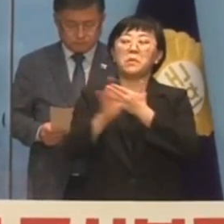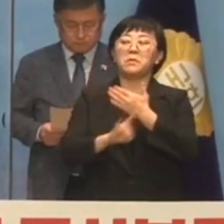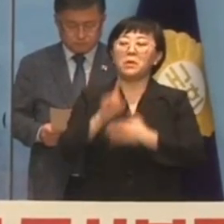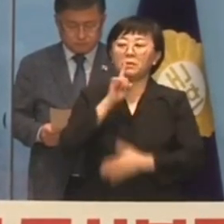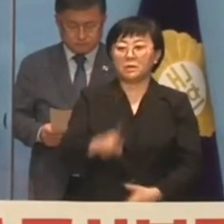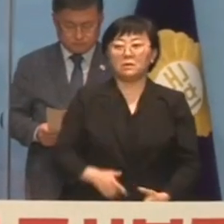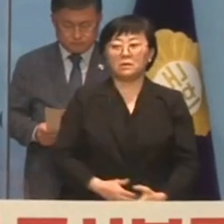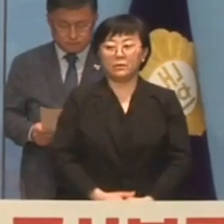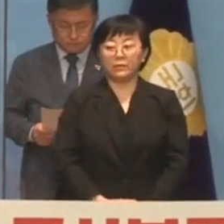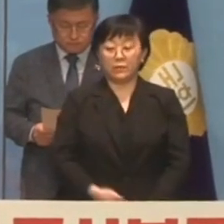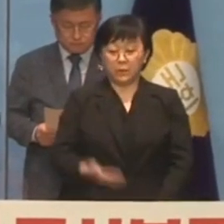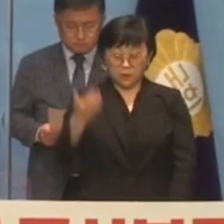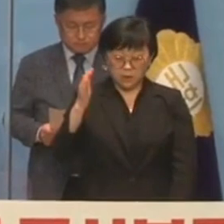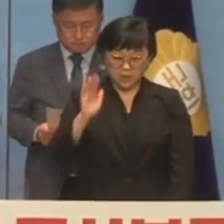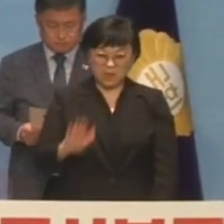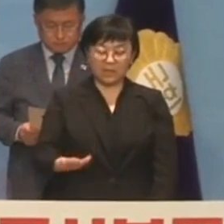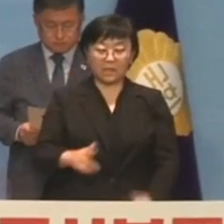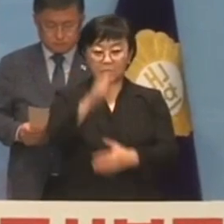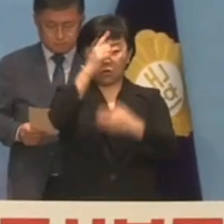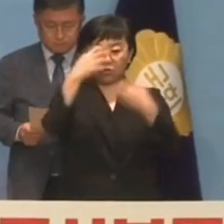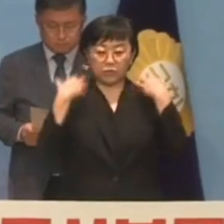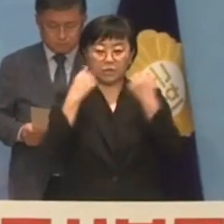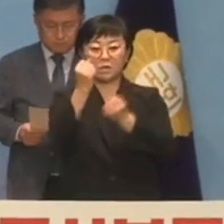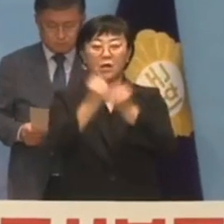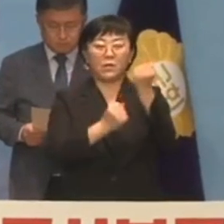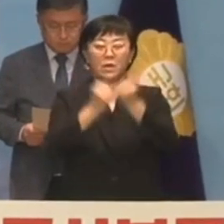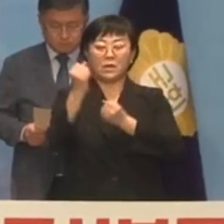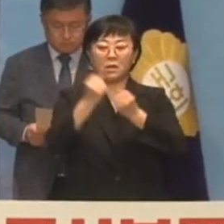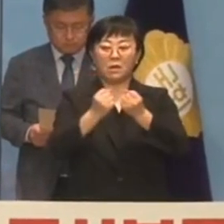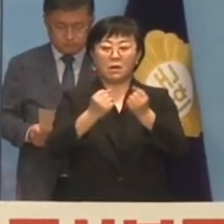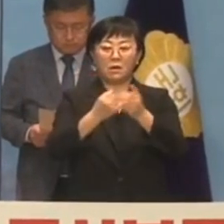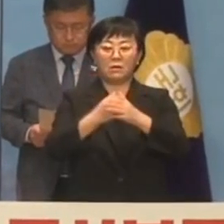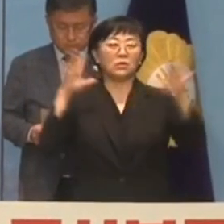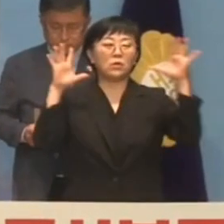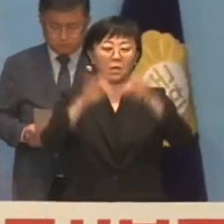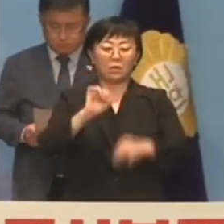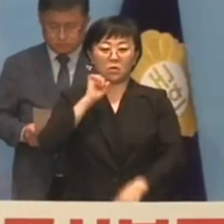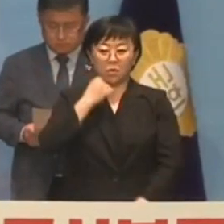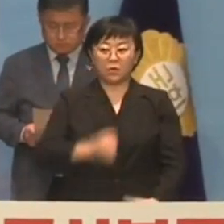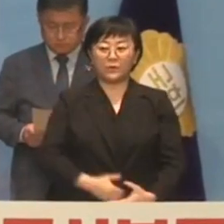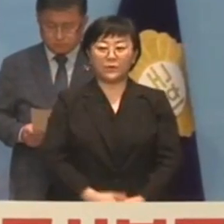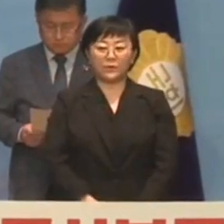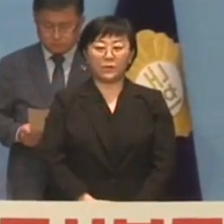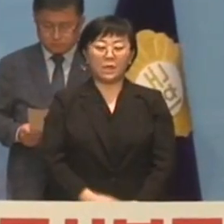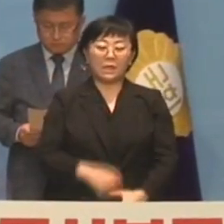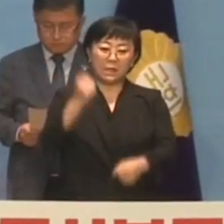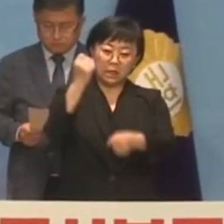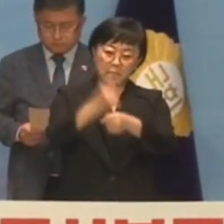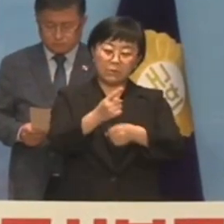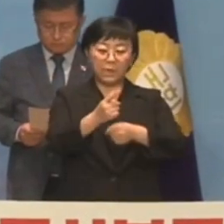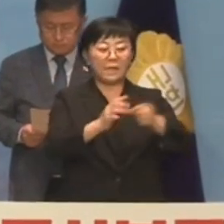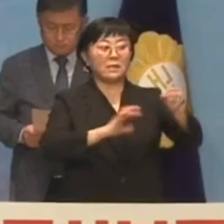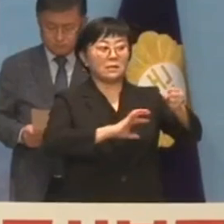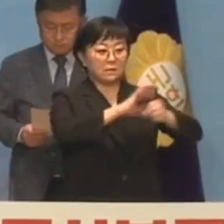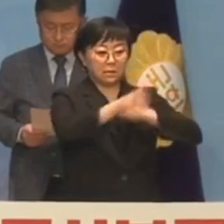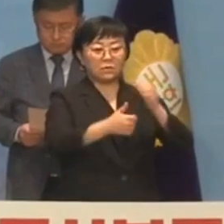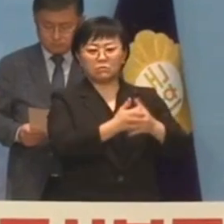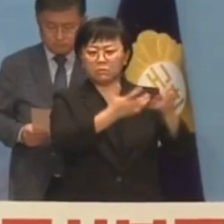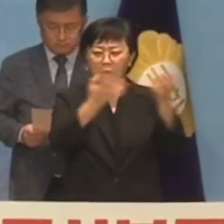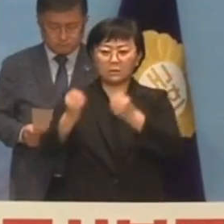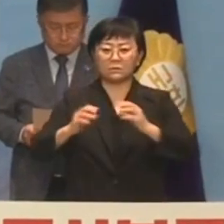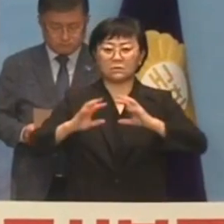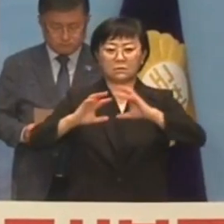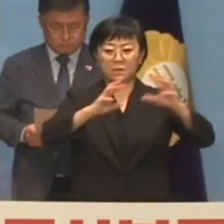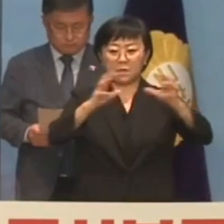밝혔다. 하지만 정부의 설명에 쉽사리 동의하기 어렵다. 이미 세계적으로 수많은